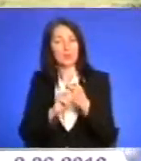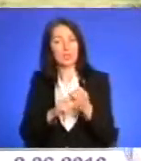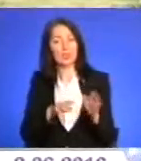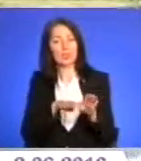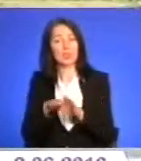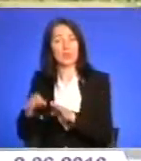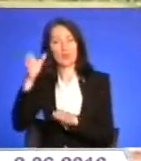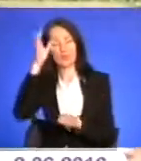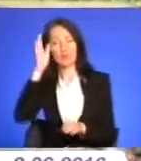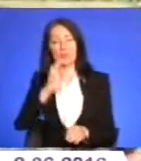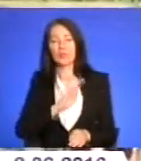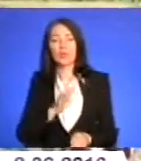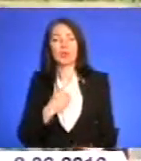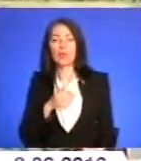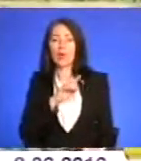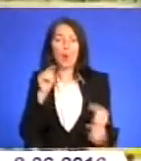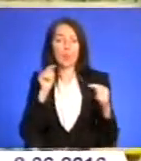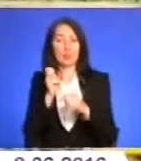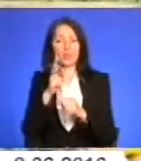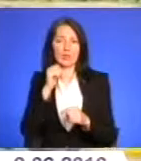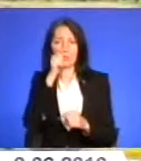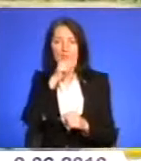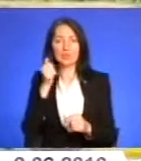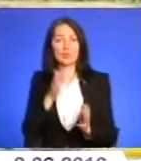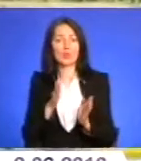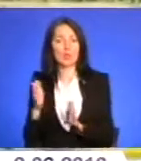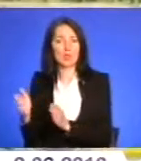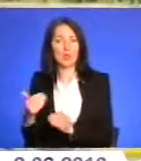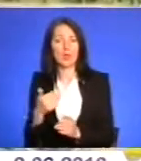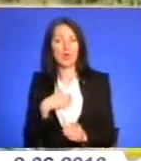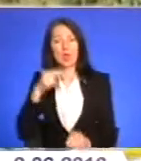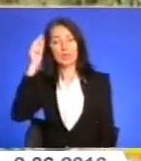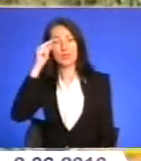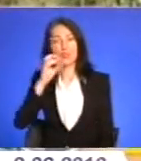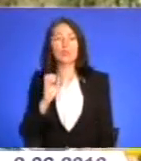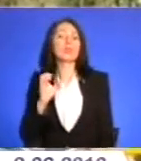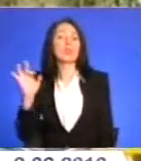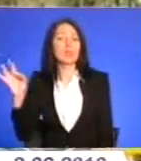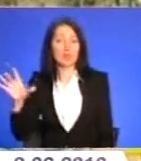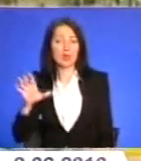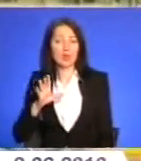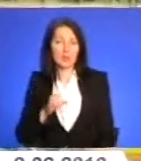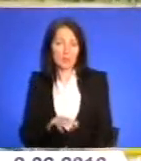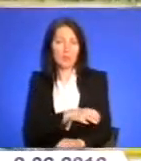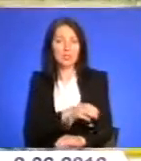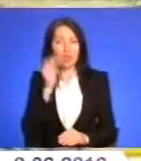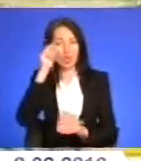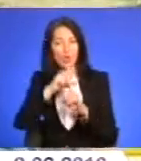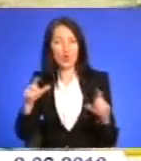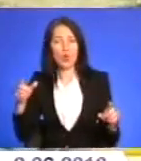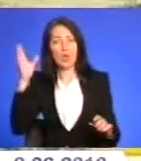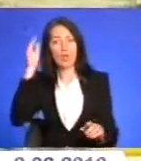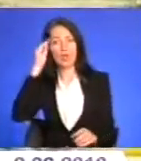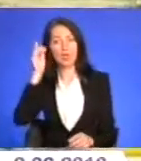принципі, не за 12-річну систему. Я навчалася в радянській ще школі, і я рахую, що такий...